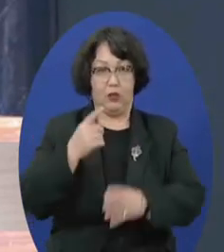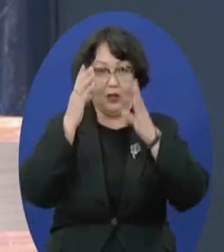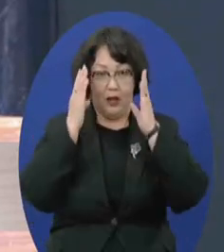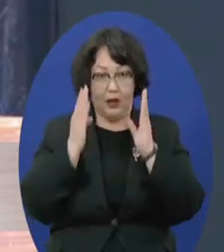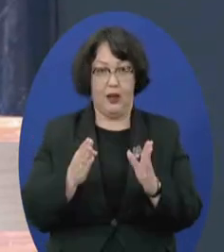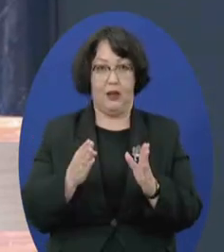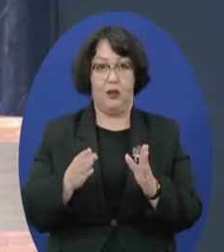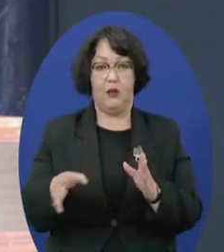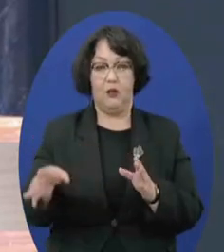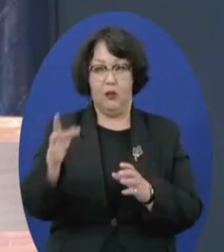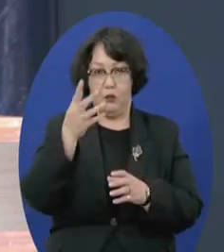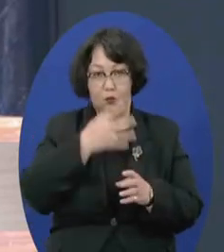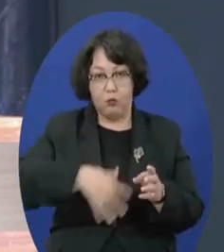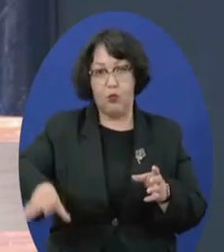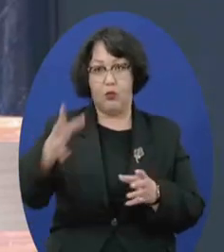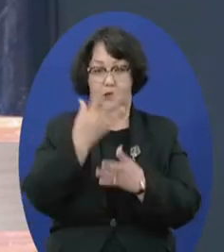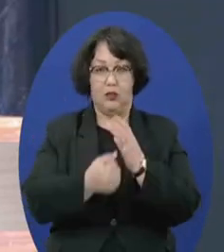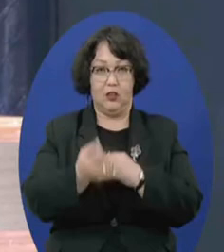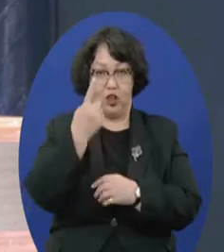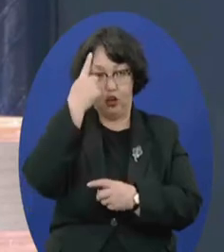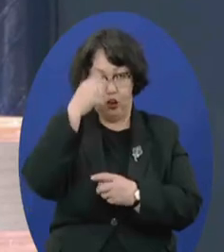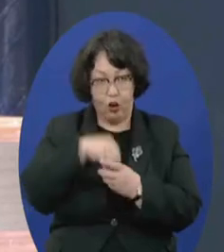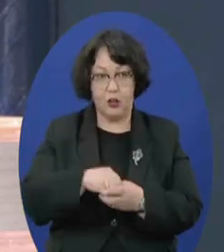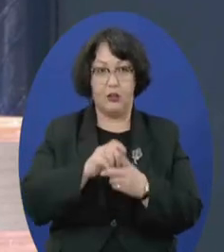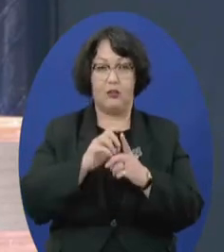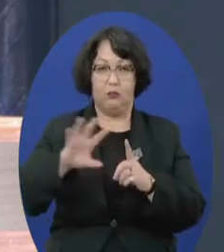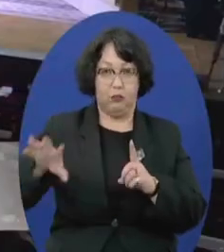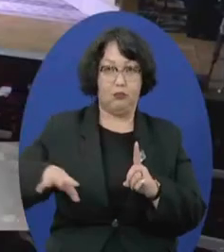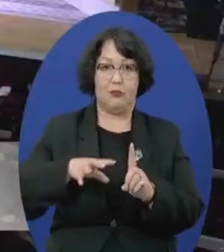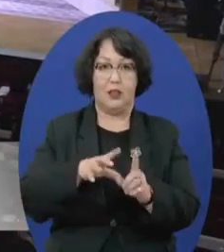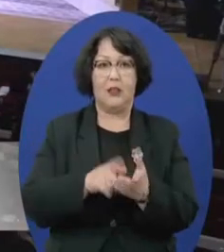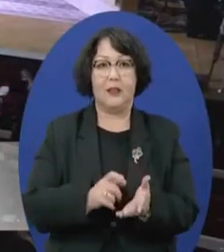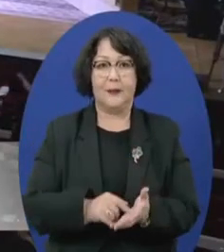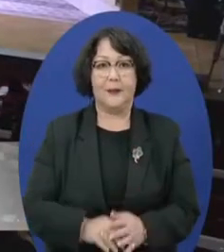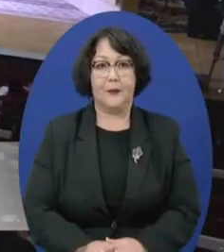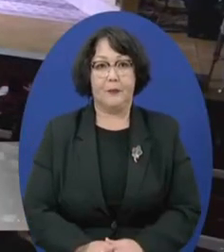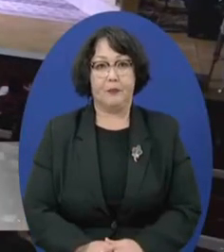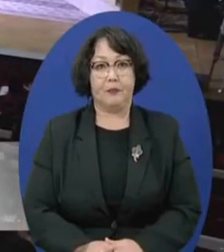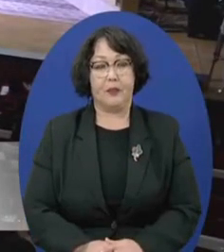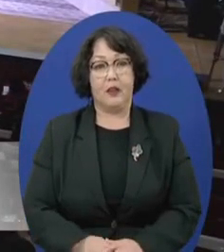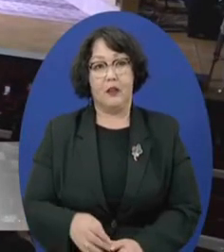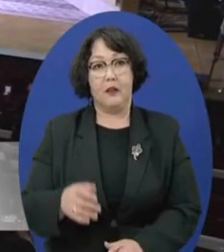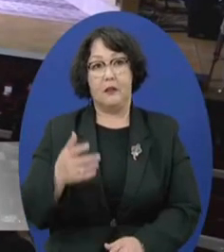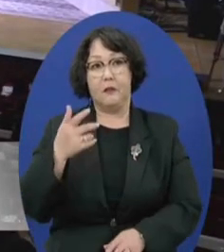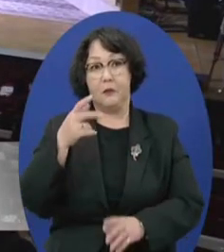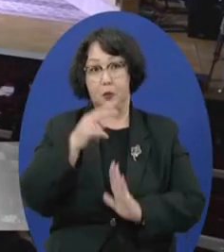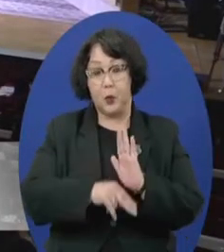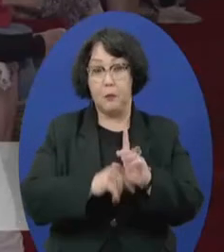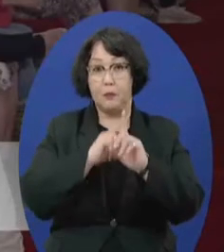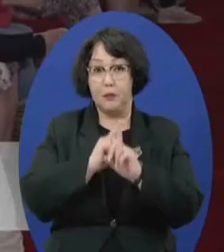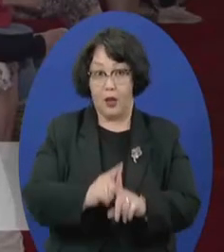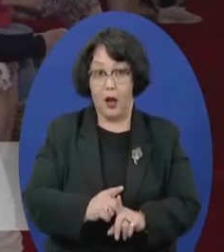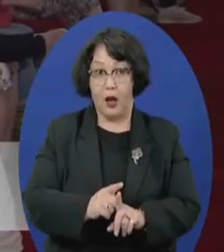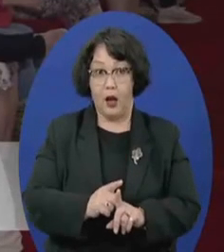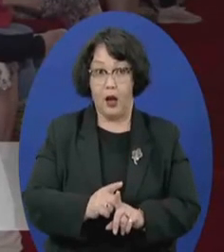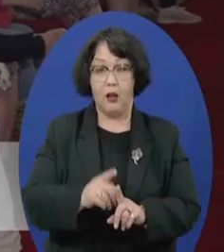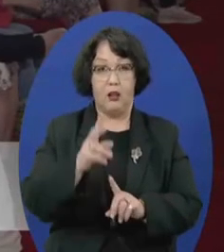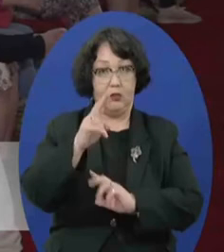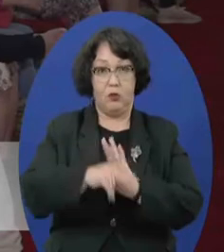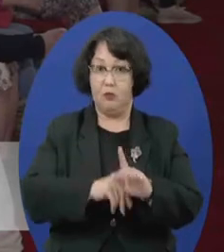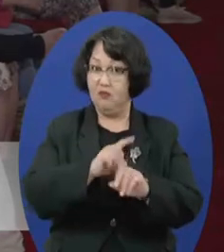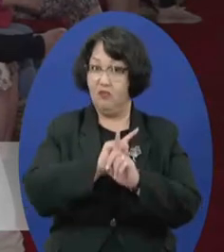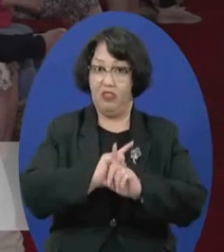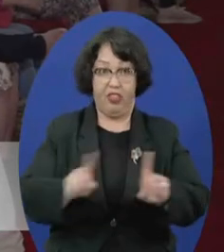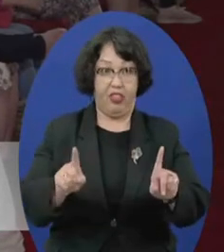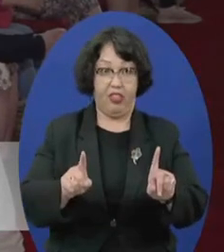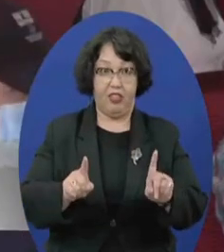ойлголтоо нэгтгээд ингээд одоо явхан зүйтэй явахаа гэж одоо би бодож байна. Ийхүү дэглэмээ зөрчил эрхийг нь хязгаарлах хариуцлага